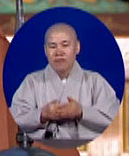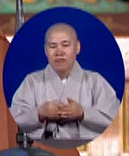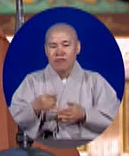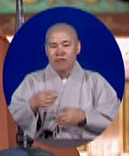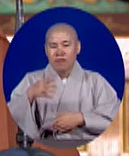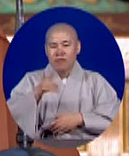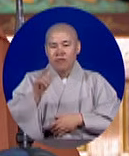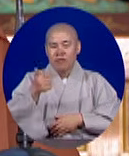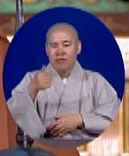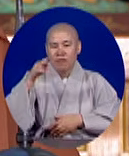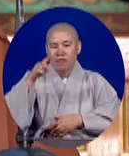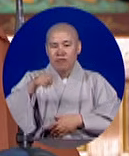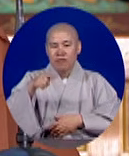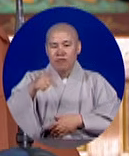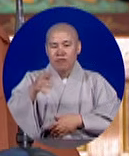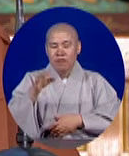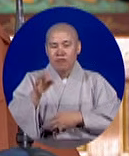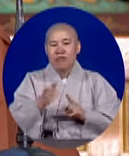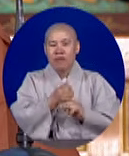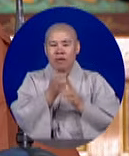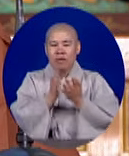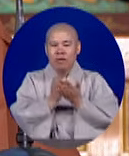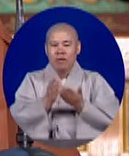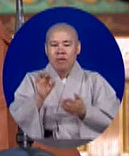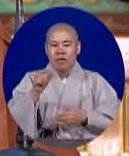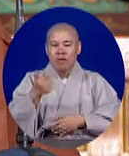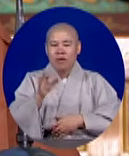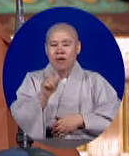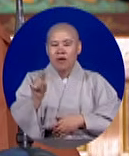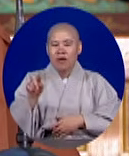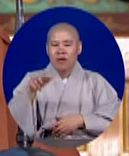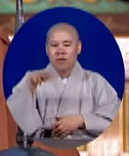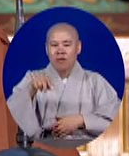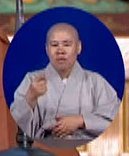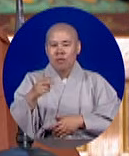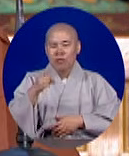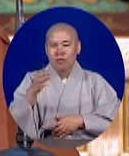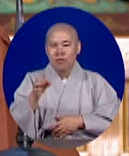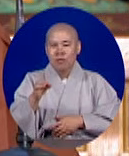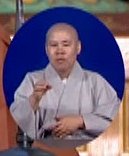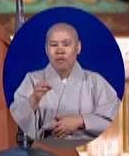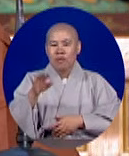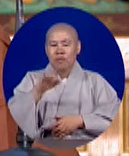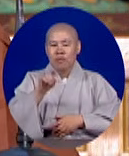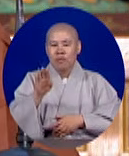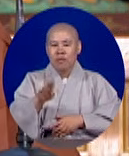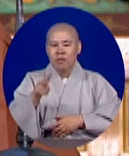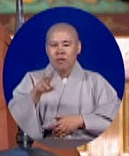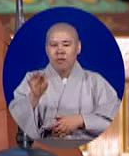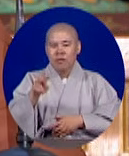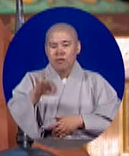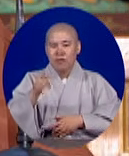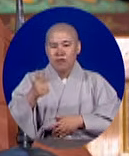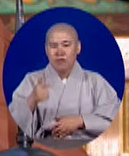천수경에 보면 원화 조동 법성신 이런 말씀 있죠. 그럼 법성이 있는데 법성하고 불성하고는